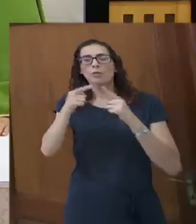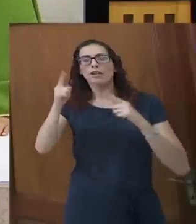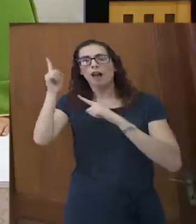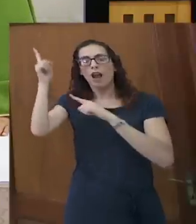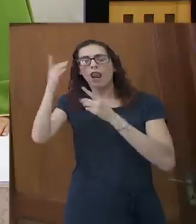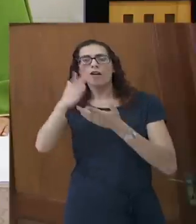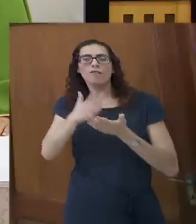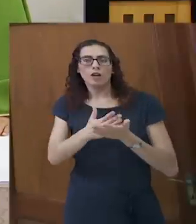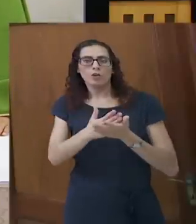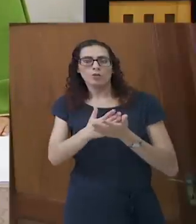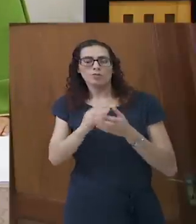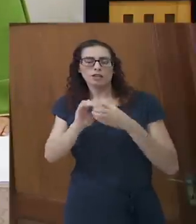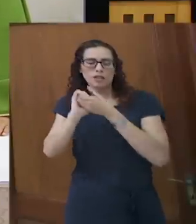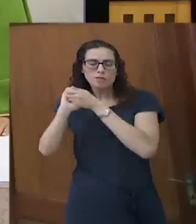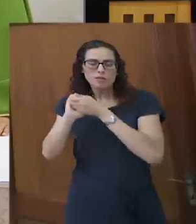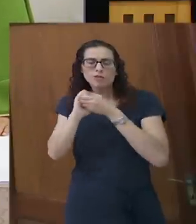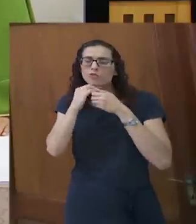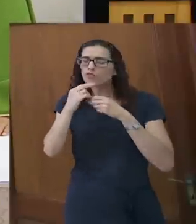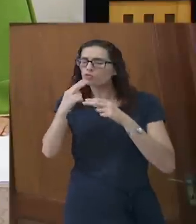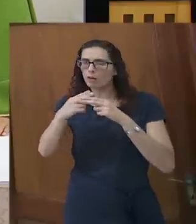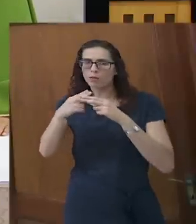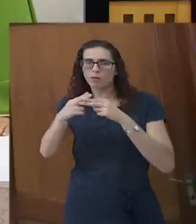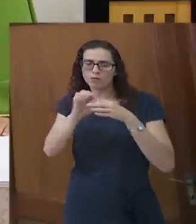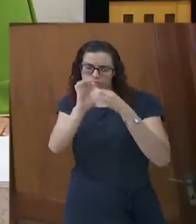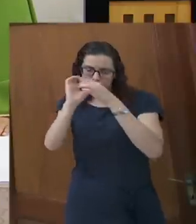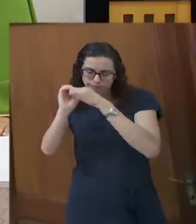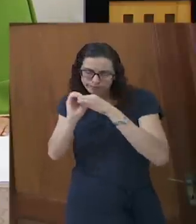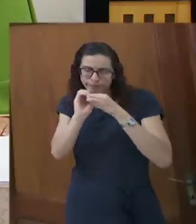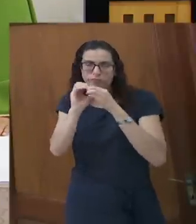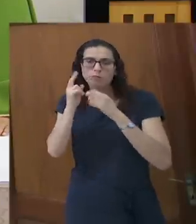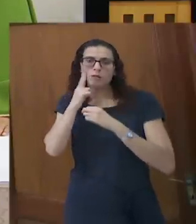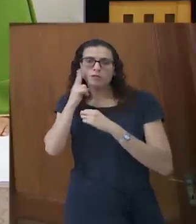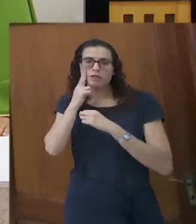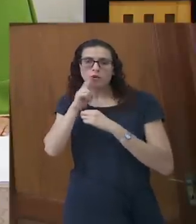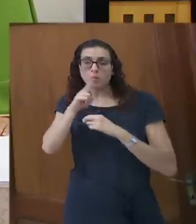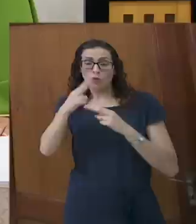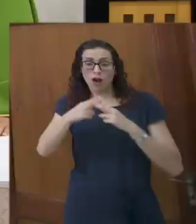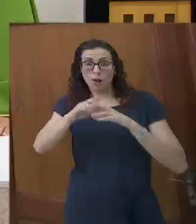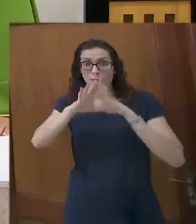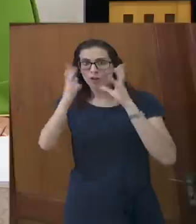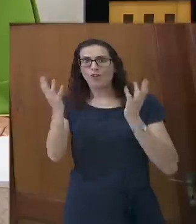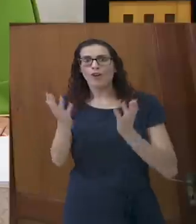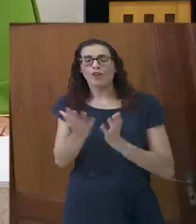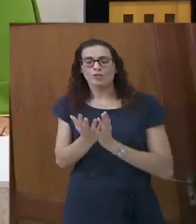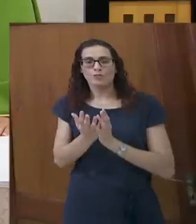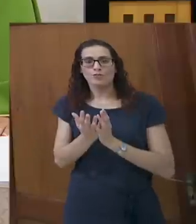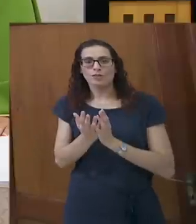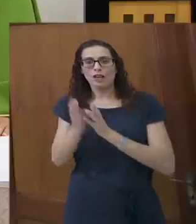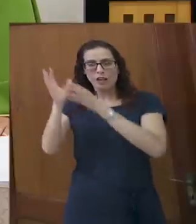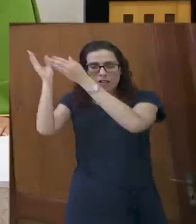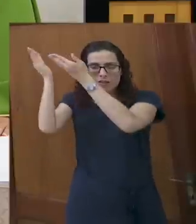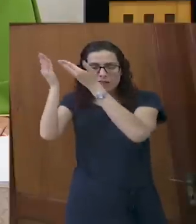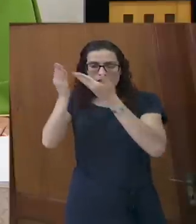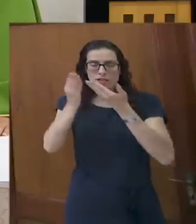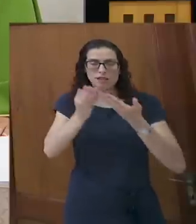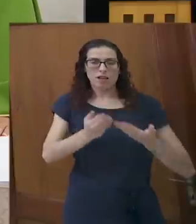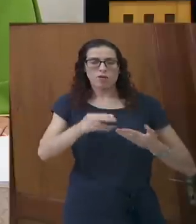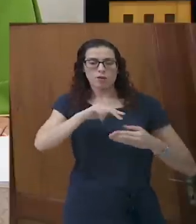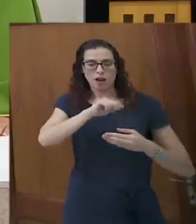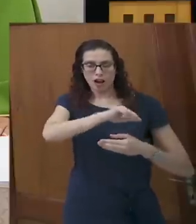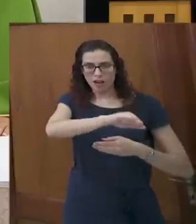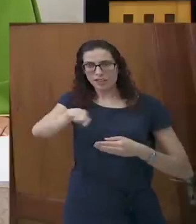veru. Imnissel mhux magħmul natura waħda mal-missier u bieħsar kollox. Niżel mis-smawiet